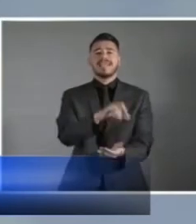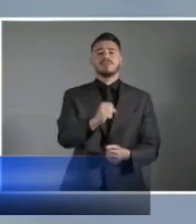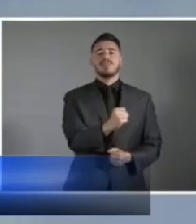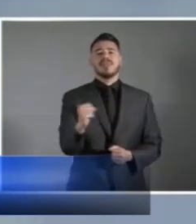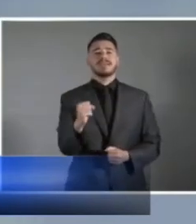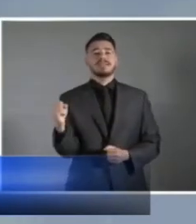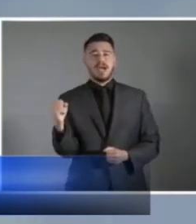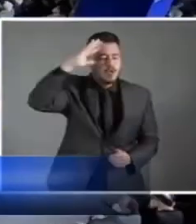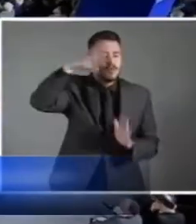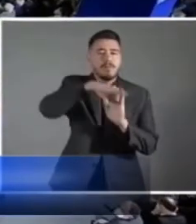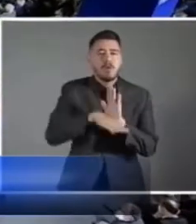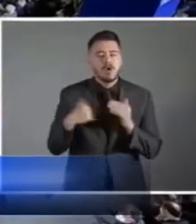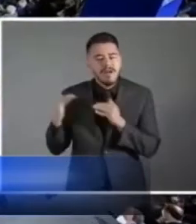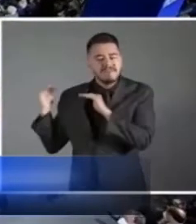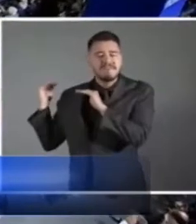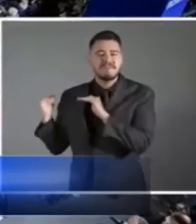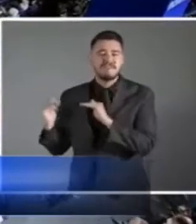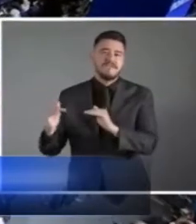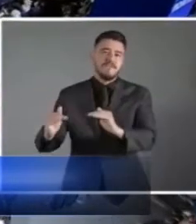συρρυκνώθηκαν δραματικά.